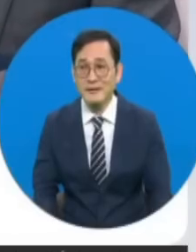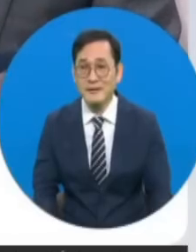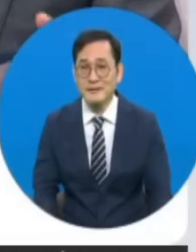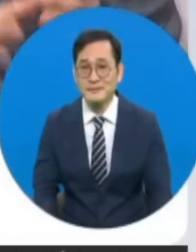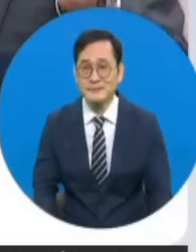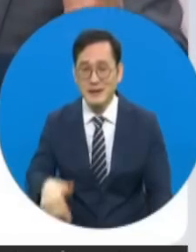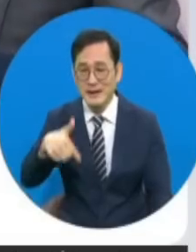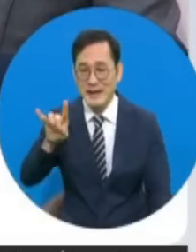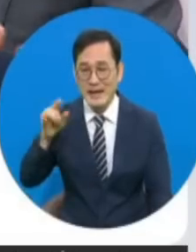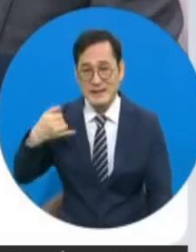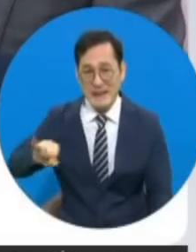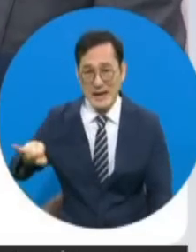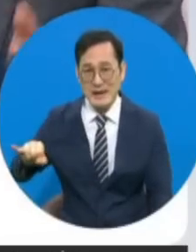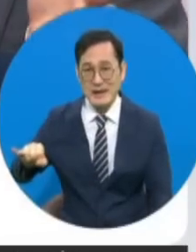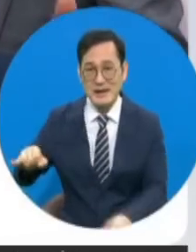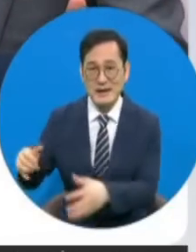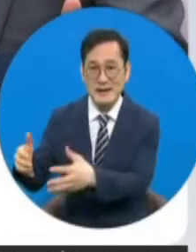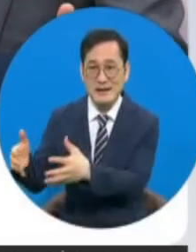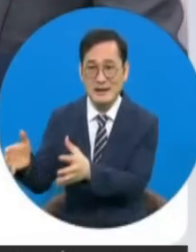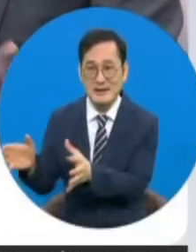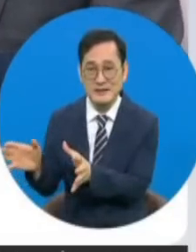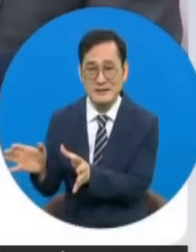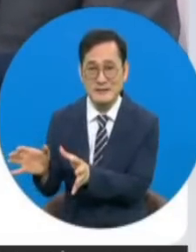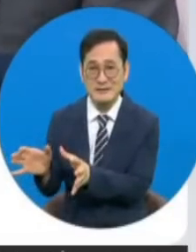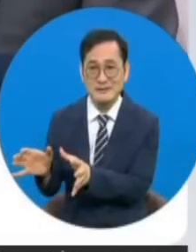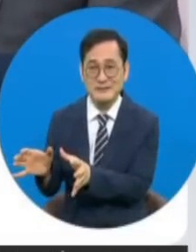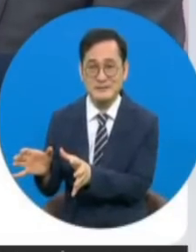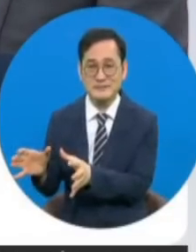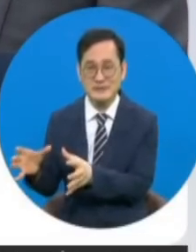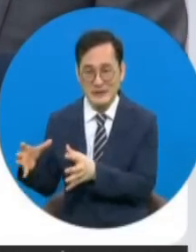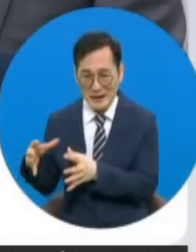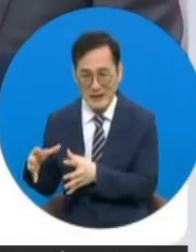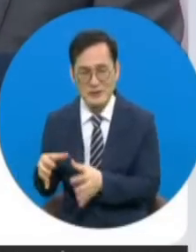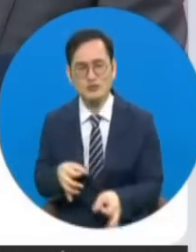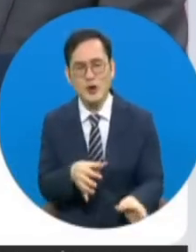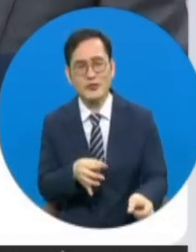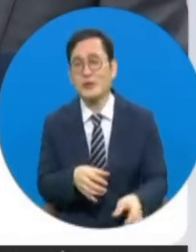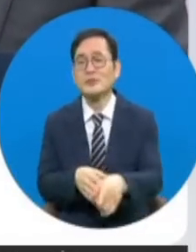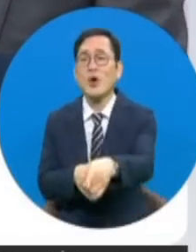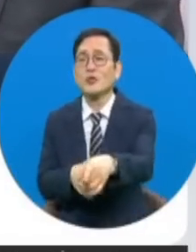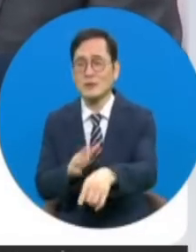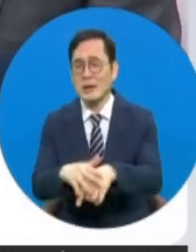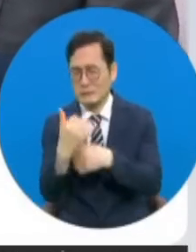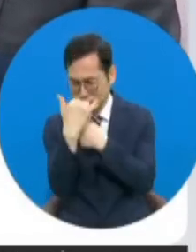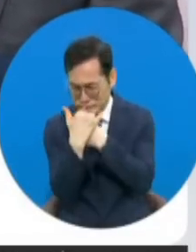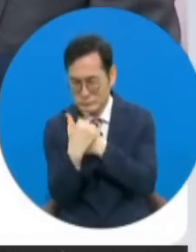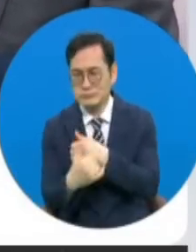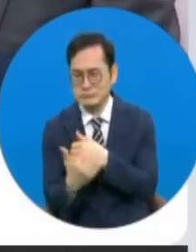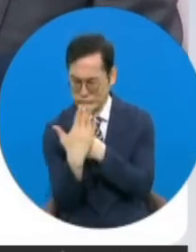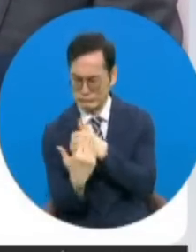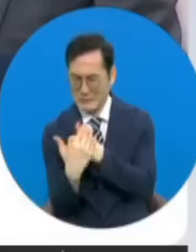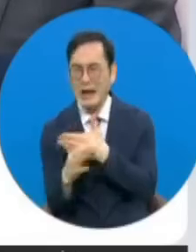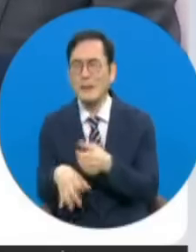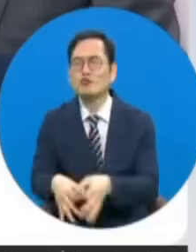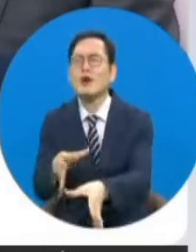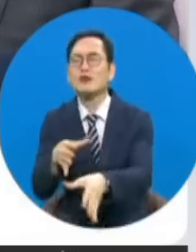개딸들에게 잘 보이면 우리도 그렇게 쏘아 줄게 이런 구조를 가져가는 것은 건강하지 못했다